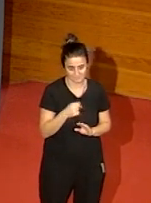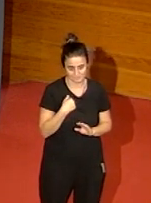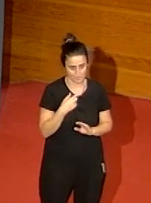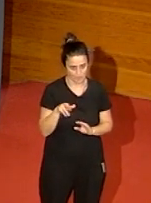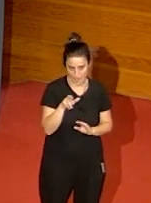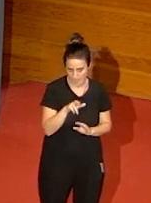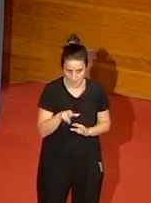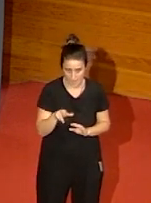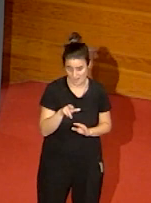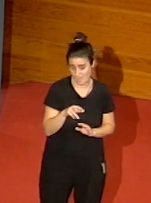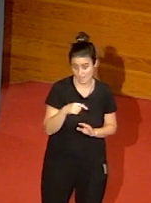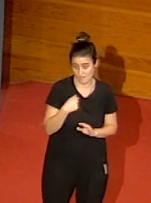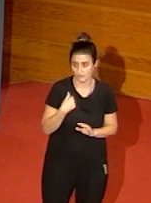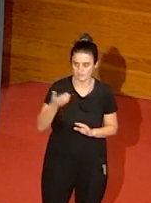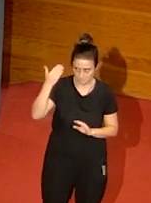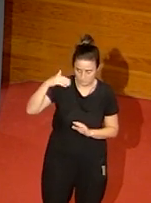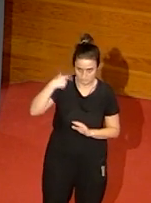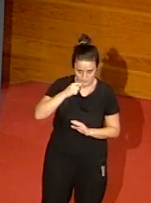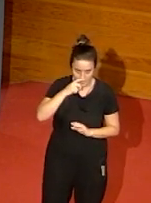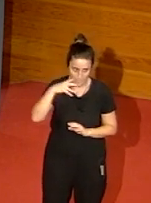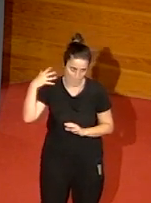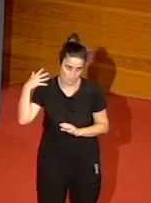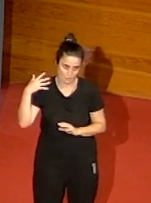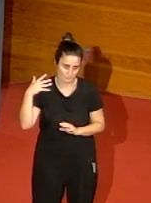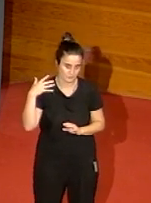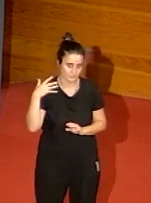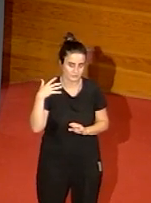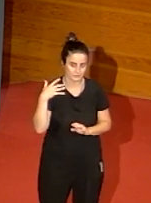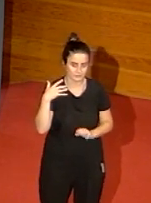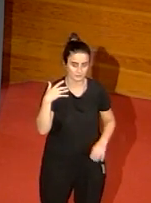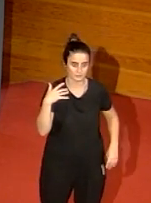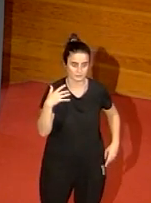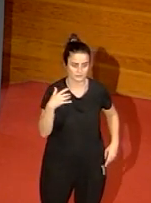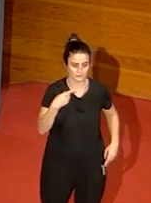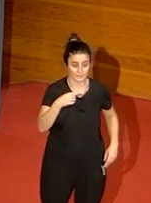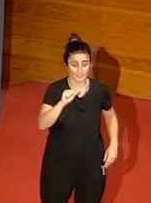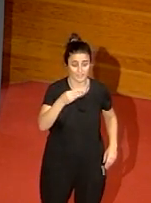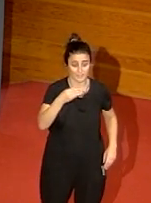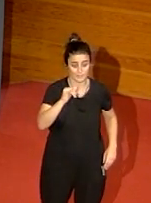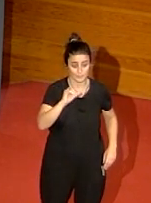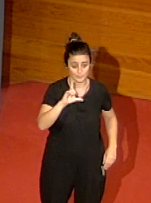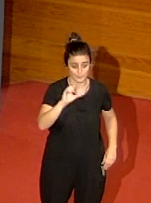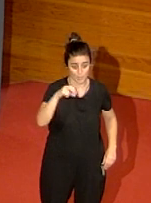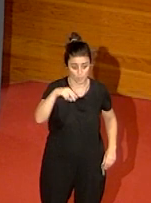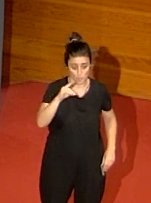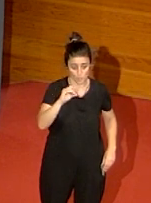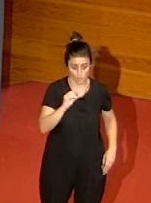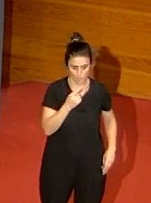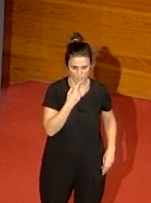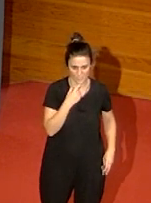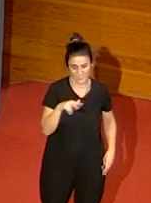errepikatu dudan, eta bere garaian duela, ja urte asko, Iñaki Gabilondok esan dago gauza bat, eta da, berak gazteleraz esaten